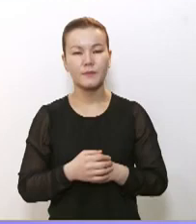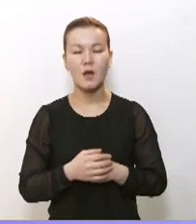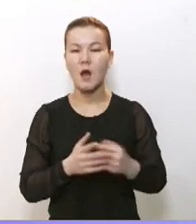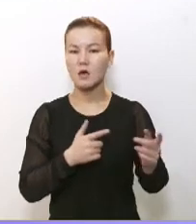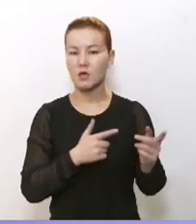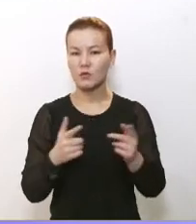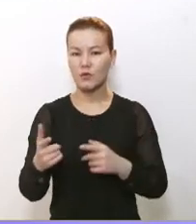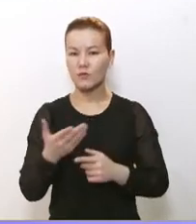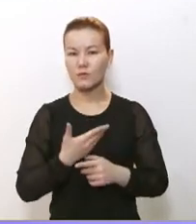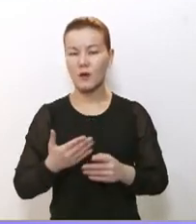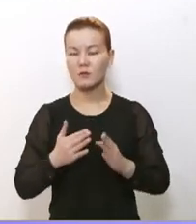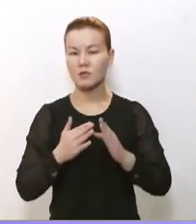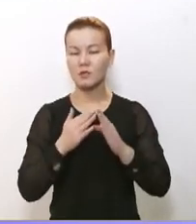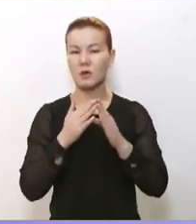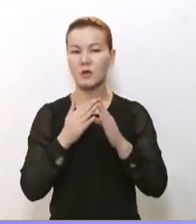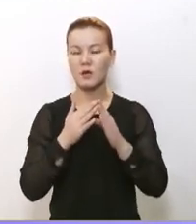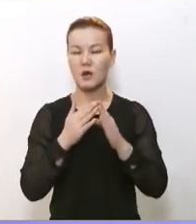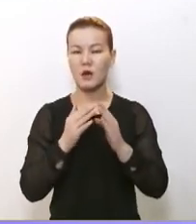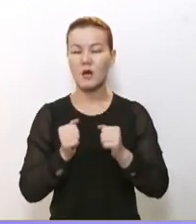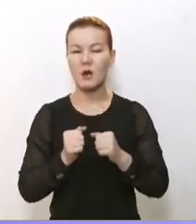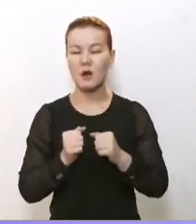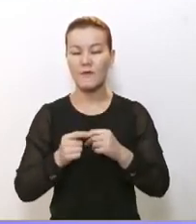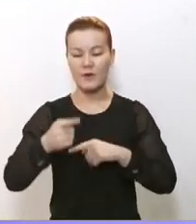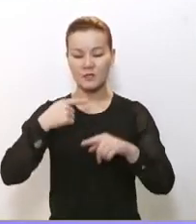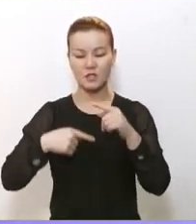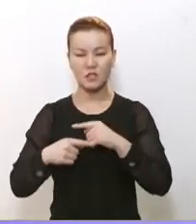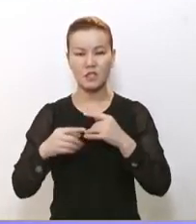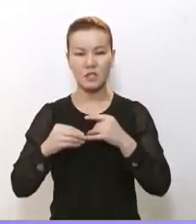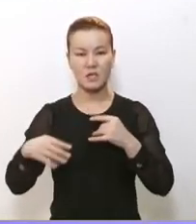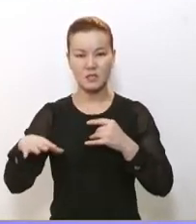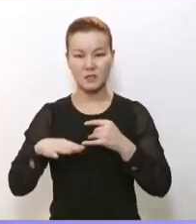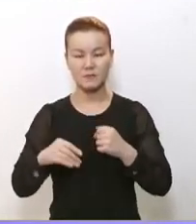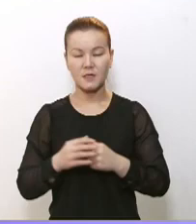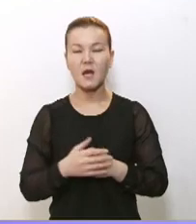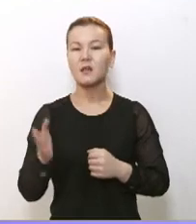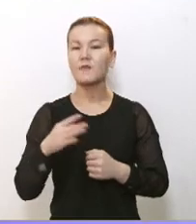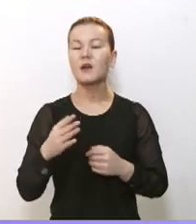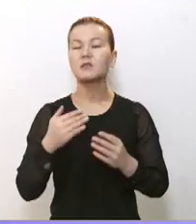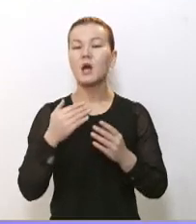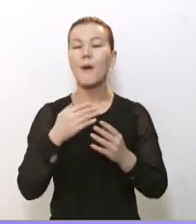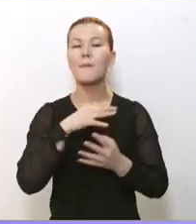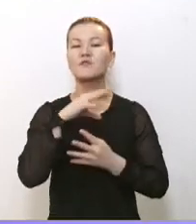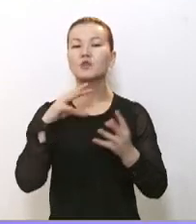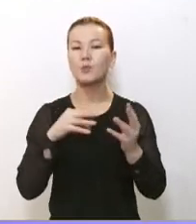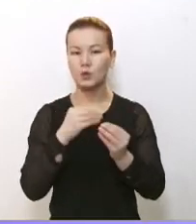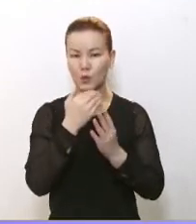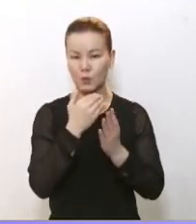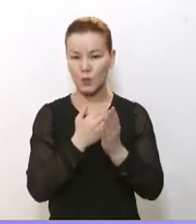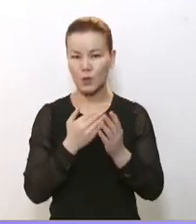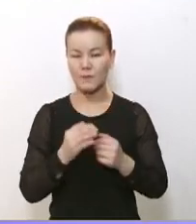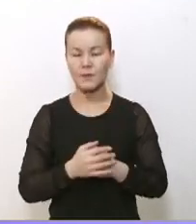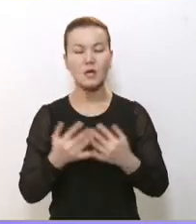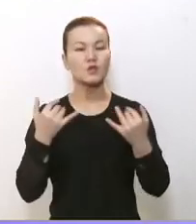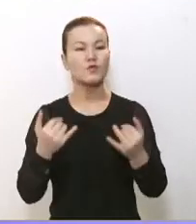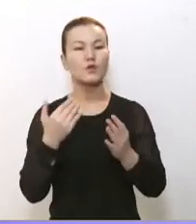Готовим наш корабль к возвращению на Землю. Для этого подведем итог нашего урока. Сегодня